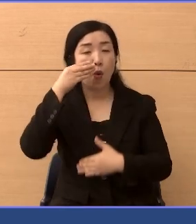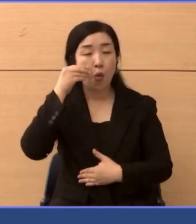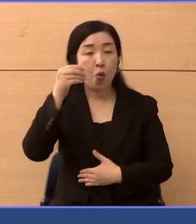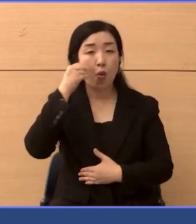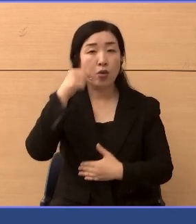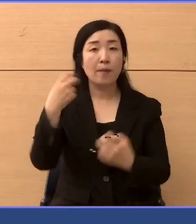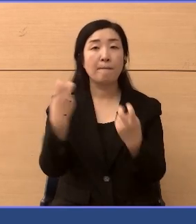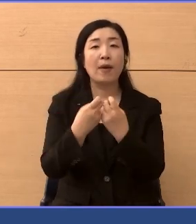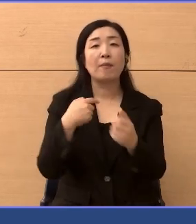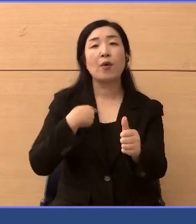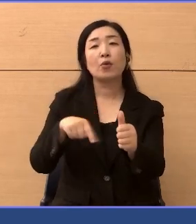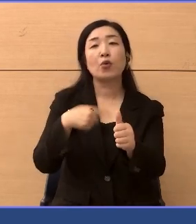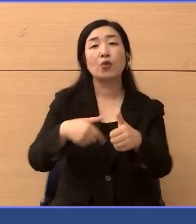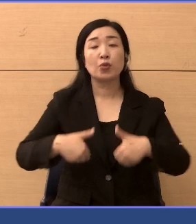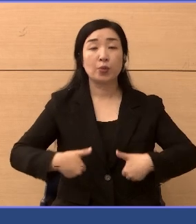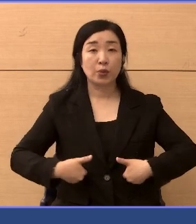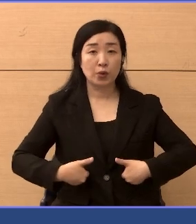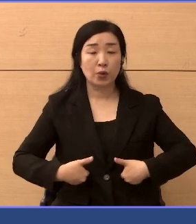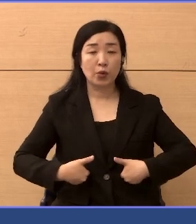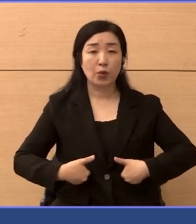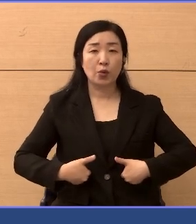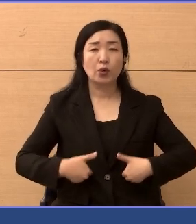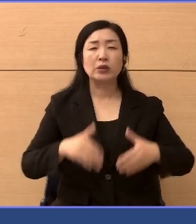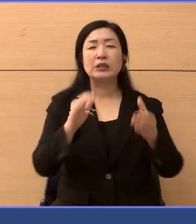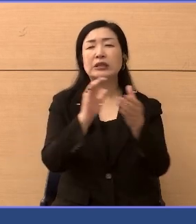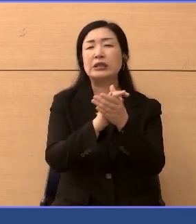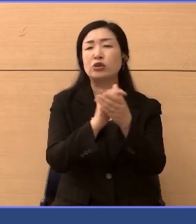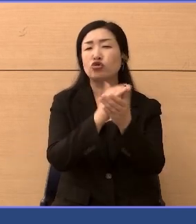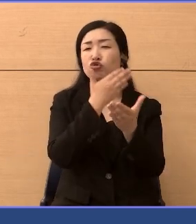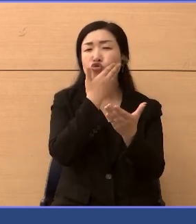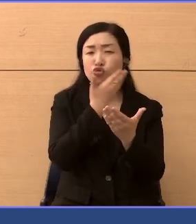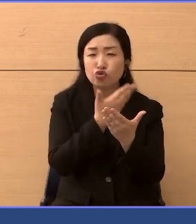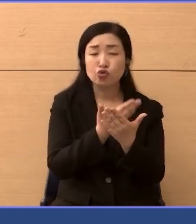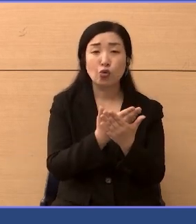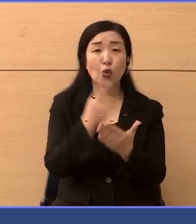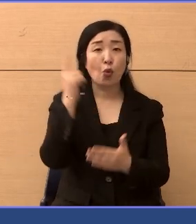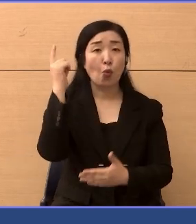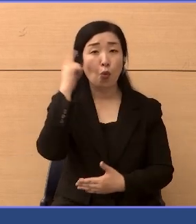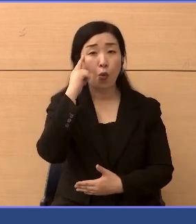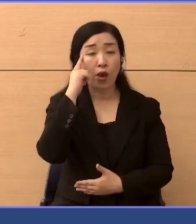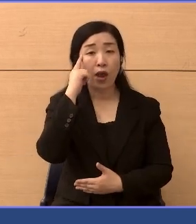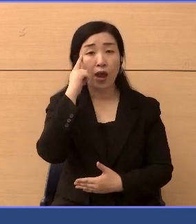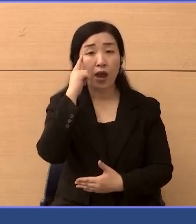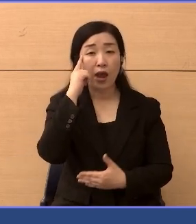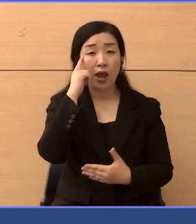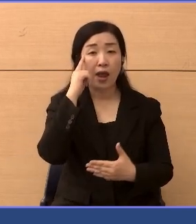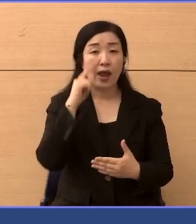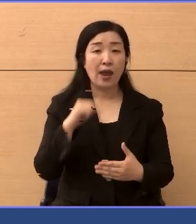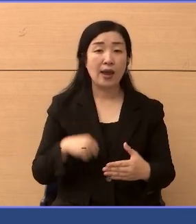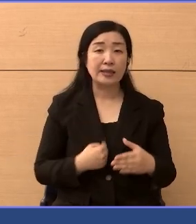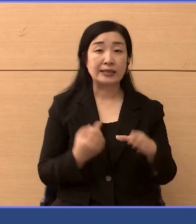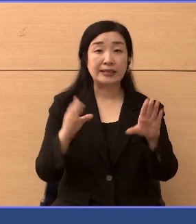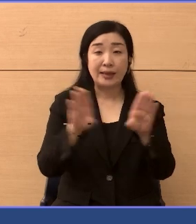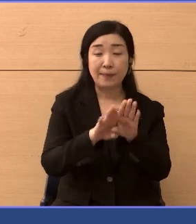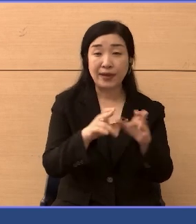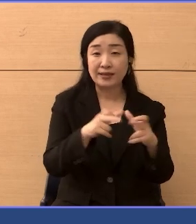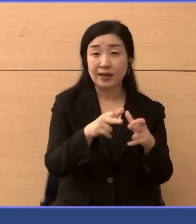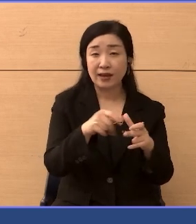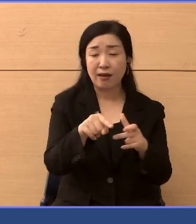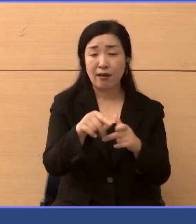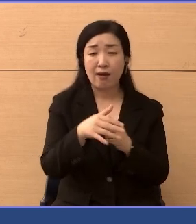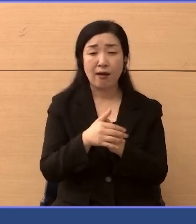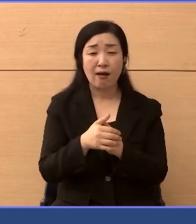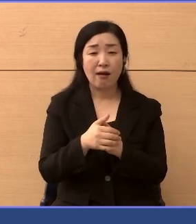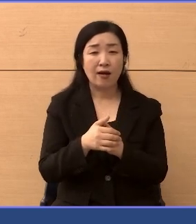typically 성인들은 developing 친구가 individuals 중요합니다. and 사실 families need to be ASD가 thinking 없는 about 사람들 how they 그리고 can